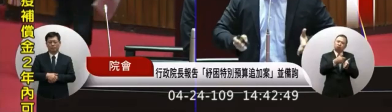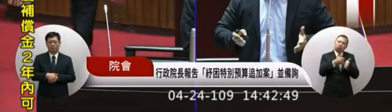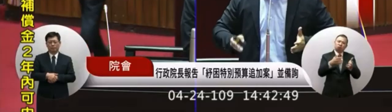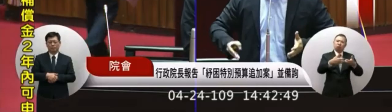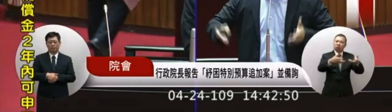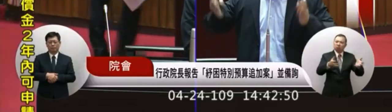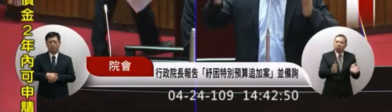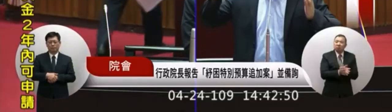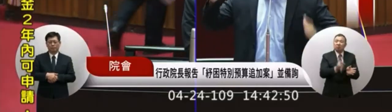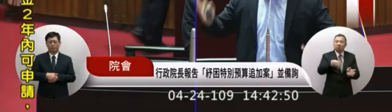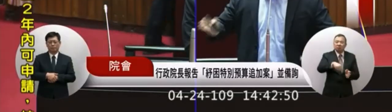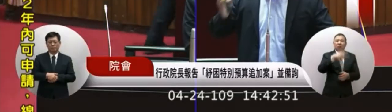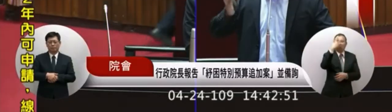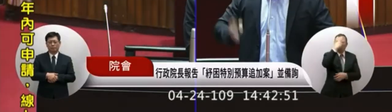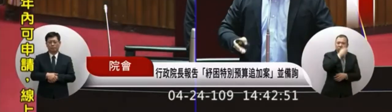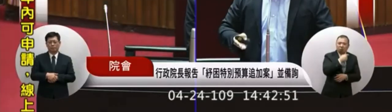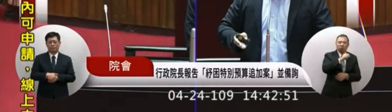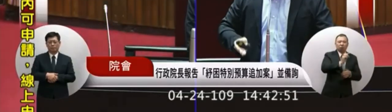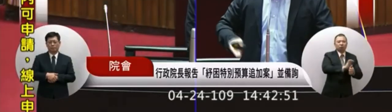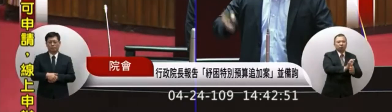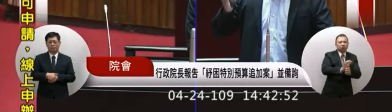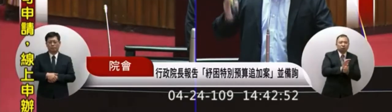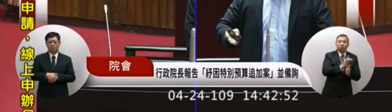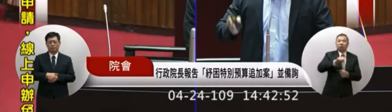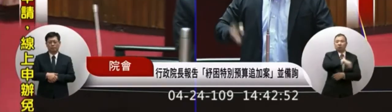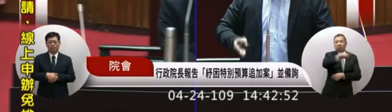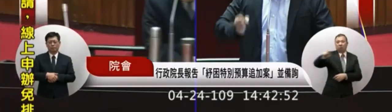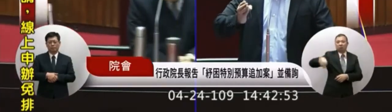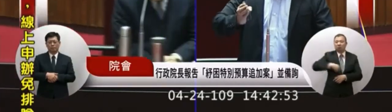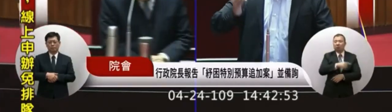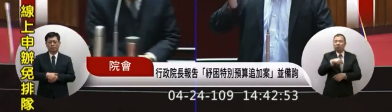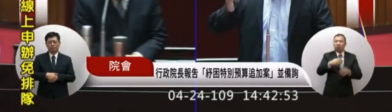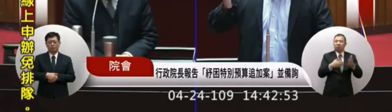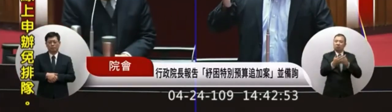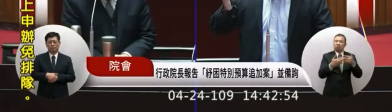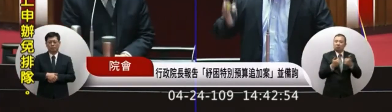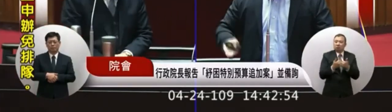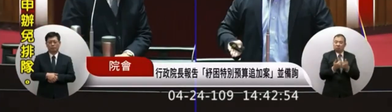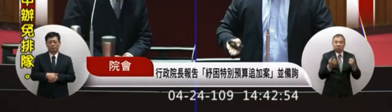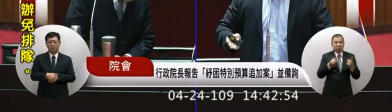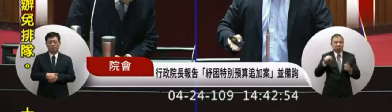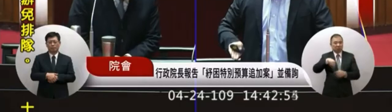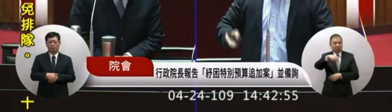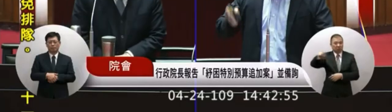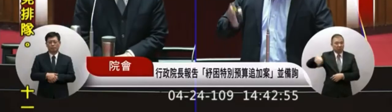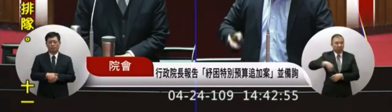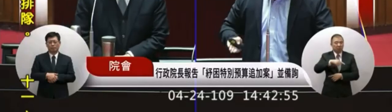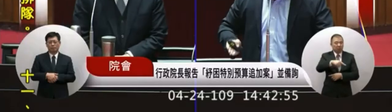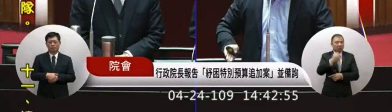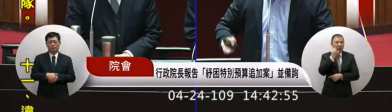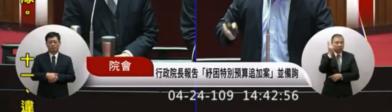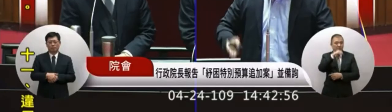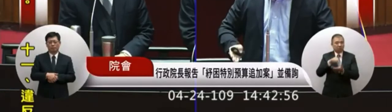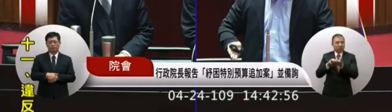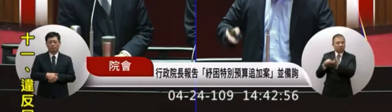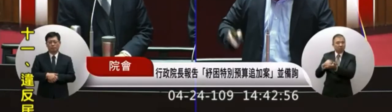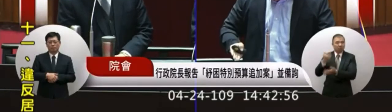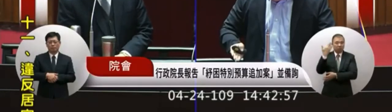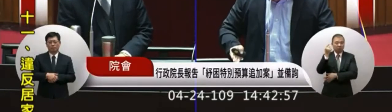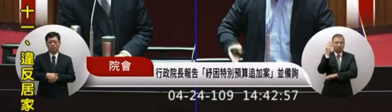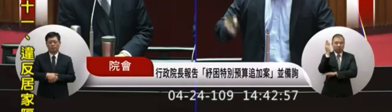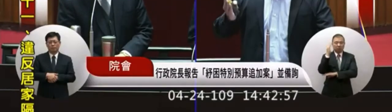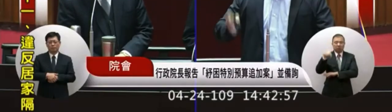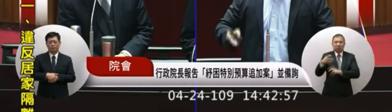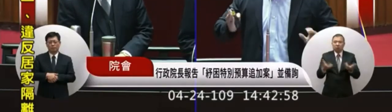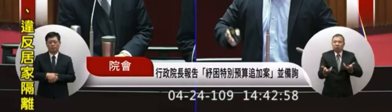诶，即系 NPO 吼。那这一些团体呢，他现在是不是能够适用？吼，啊，进行即个政务委员龚